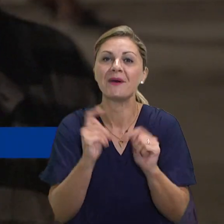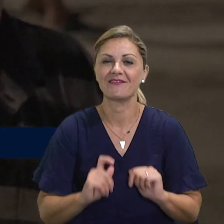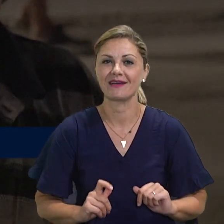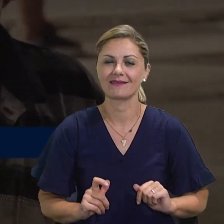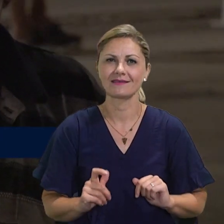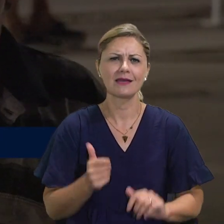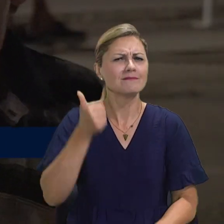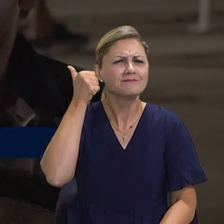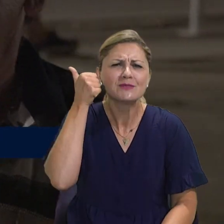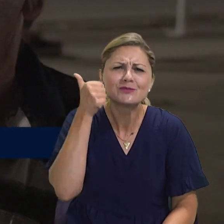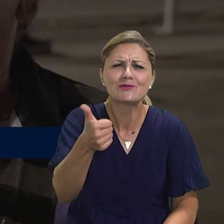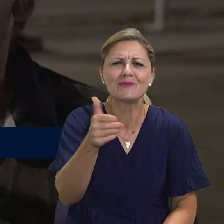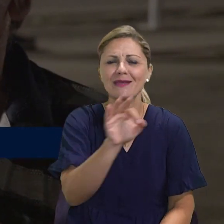večeras?